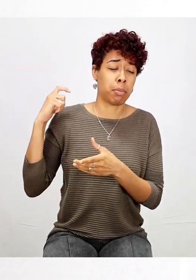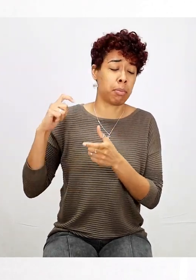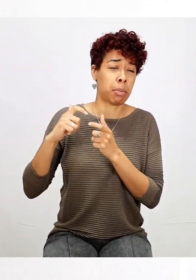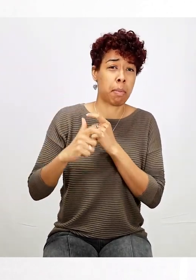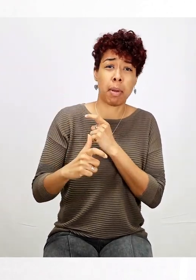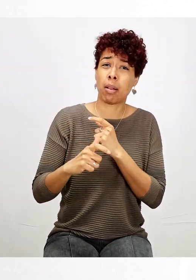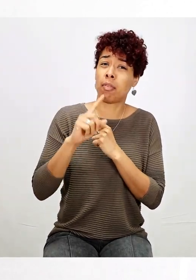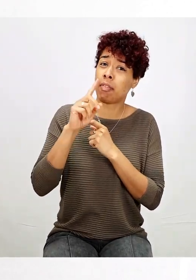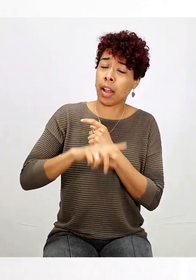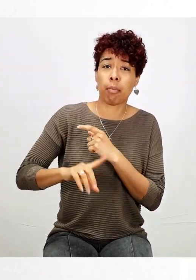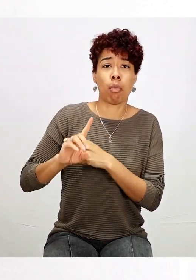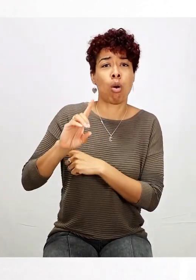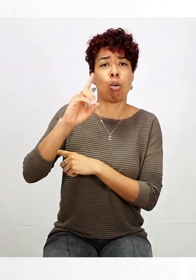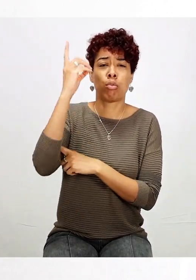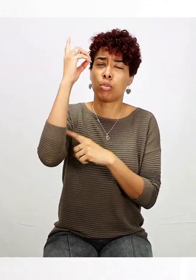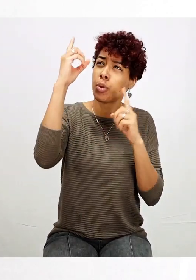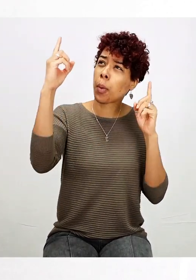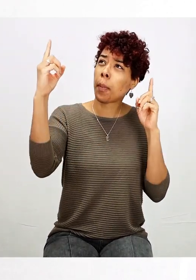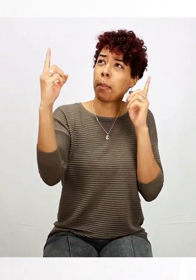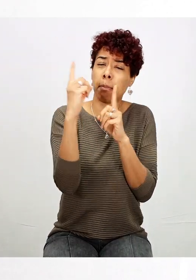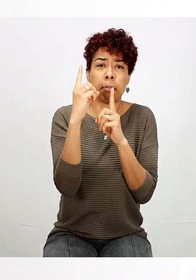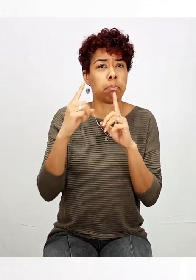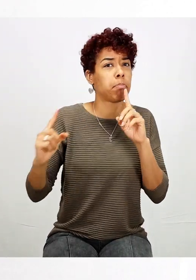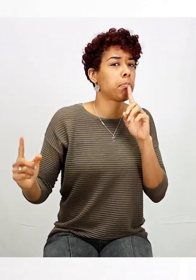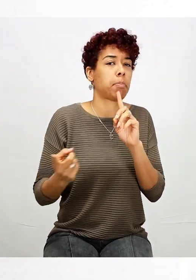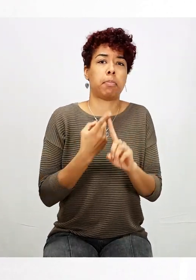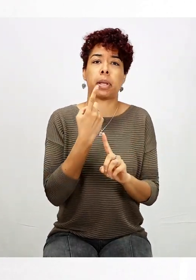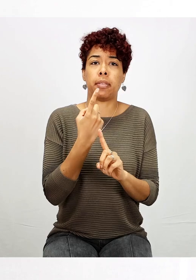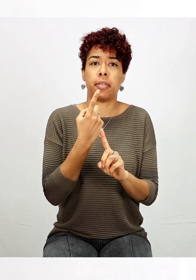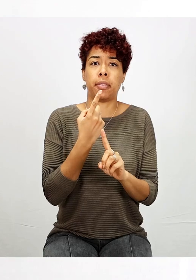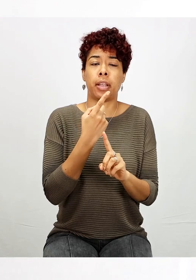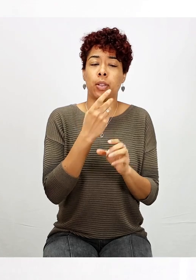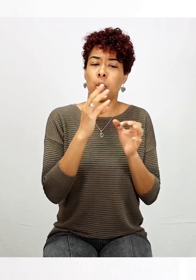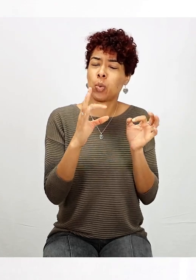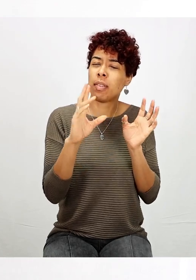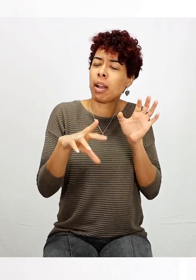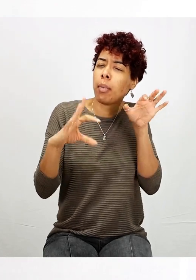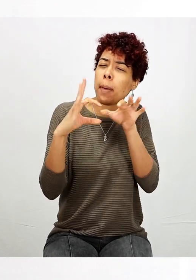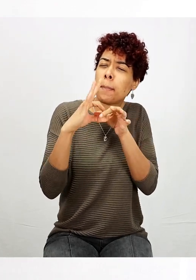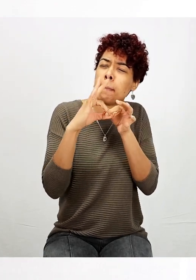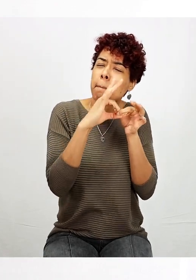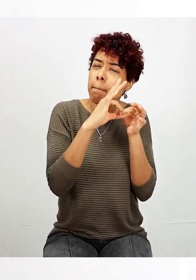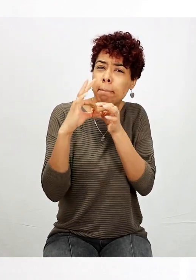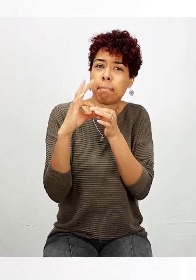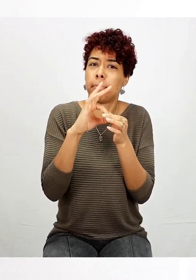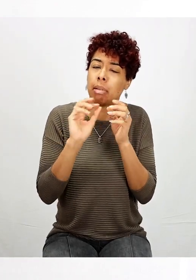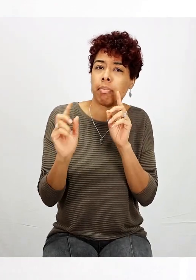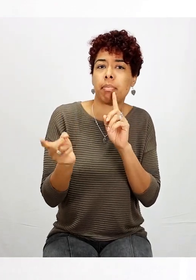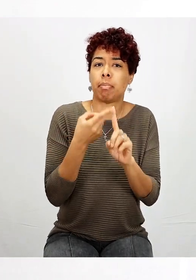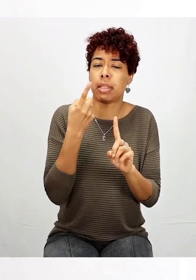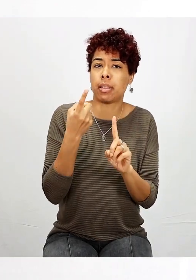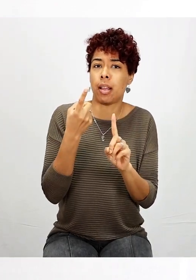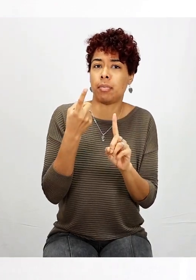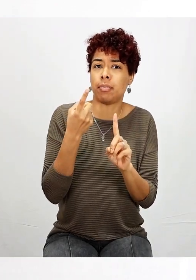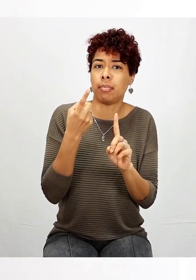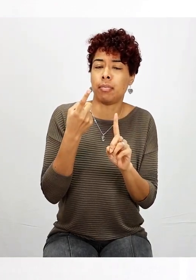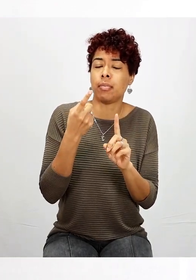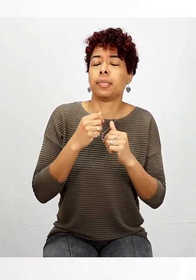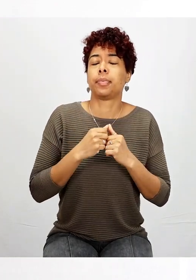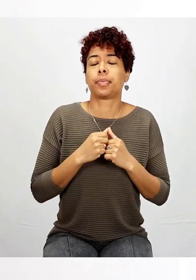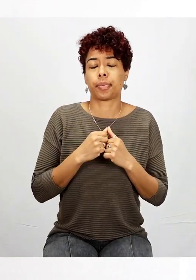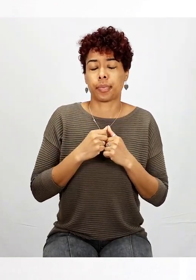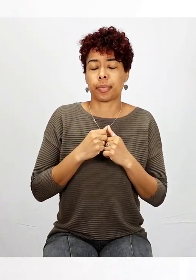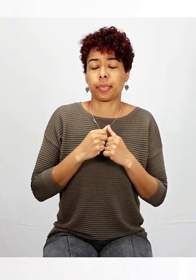vécu une rencontre décisive avec Dieu, qu'il est rentré dans une relation tellement particulière avec son Sauveur,